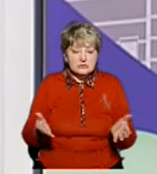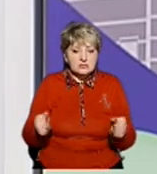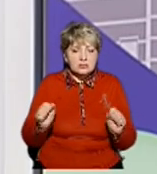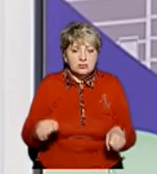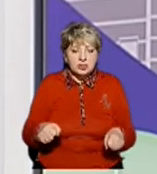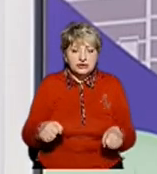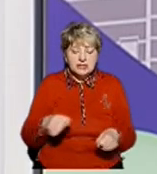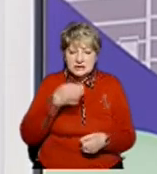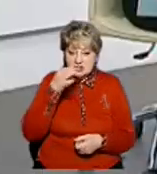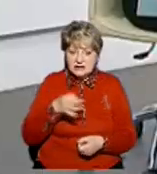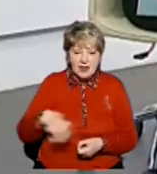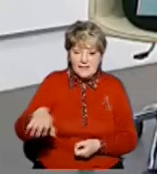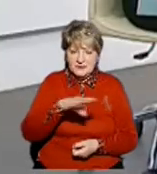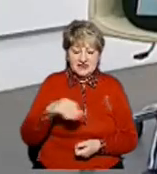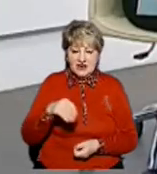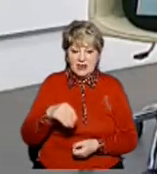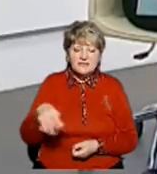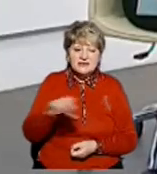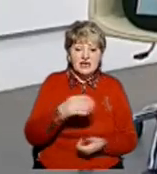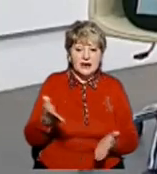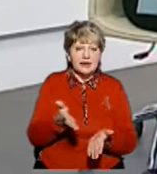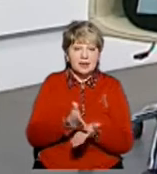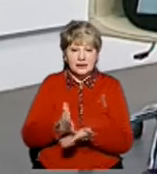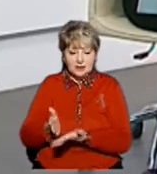можна перерахувати всі. Всі, які є.